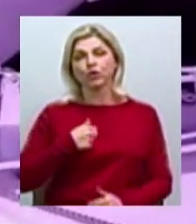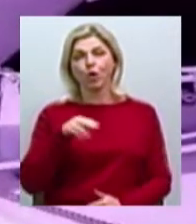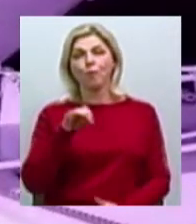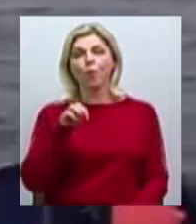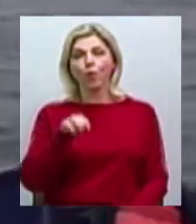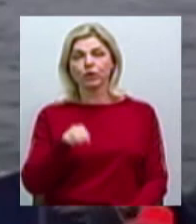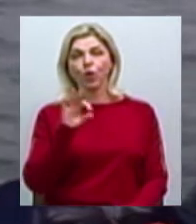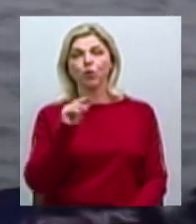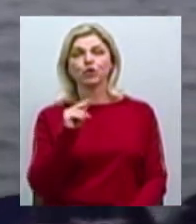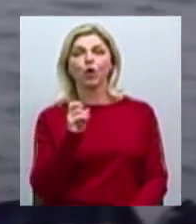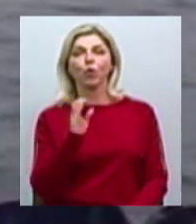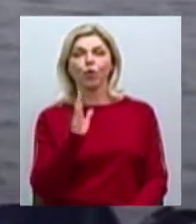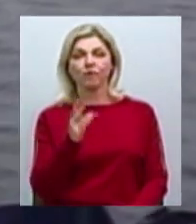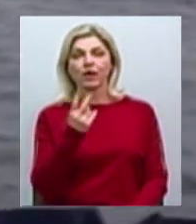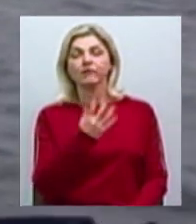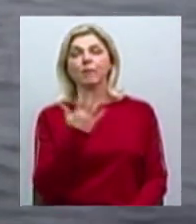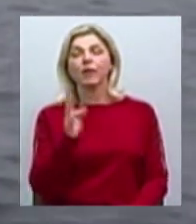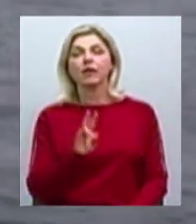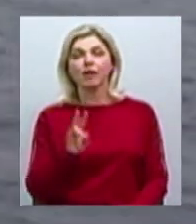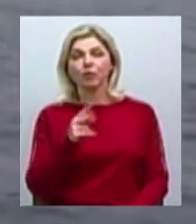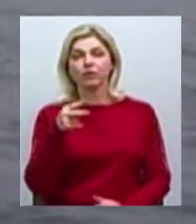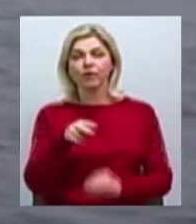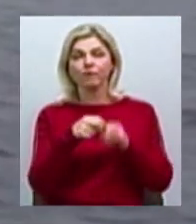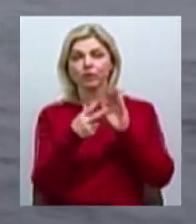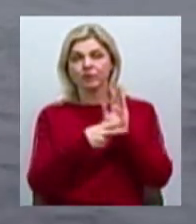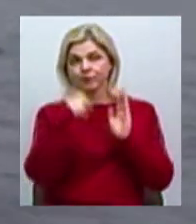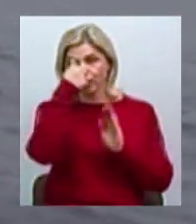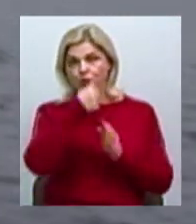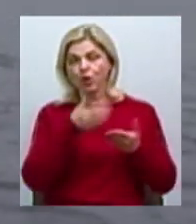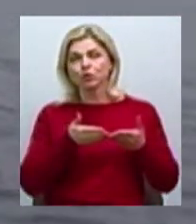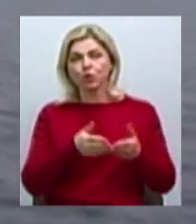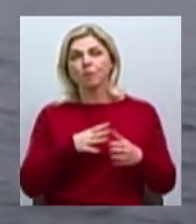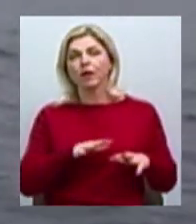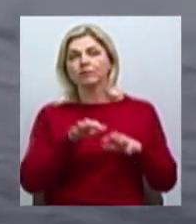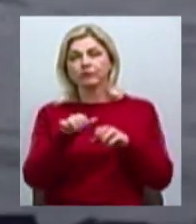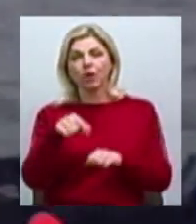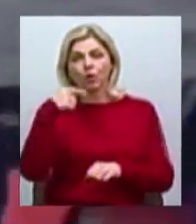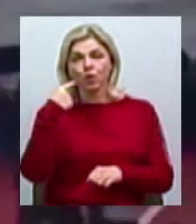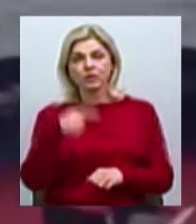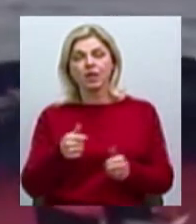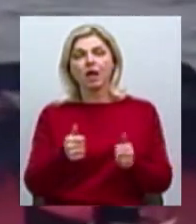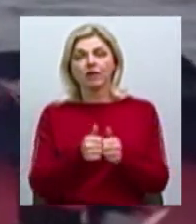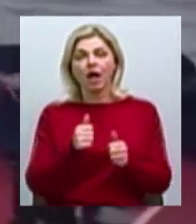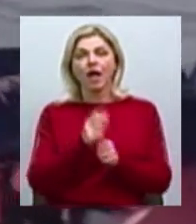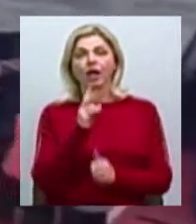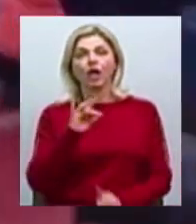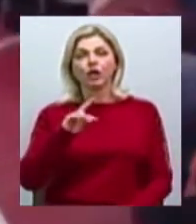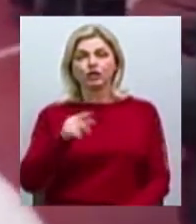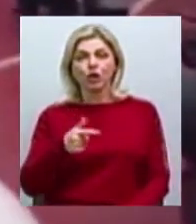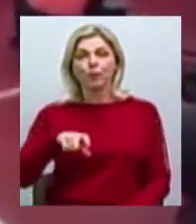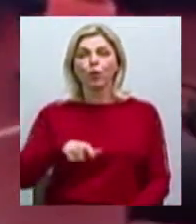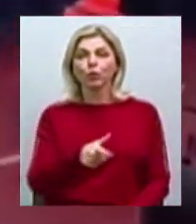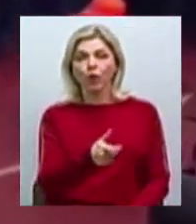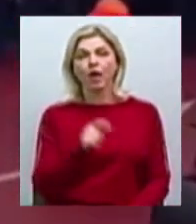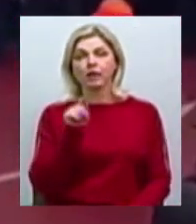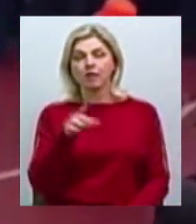Очаків. Нагадаємо, 25 листопада 2018 року судна були захоплені Росією в районі Керченської протоки. Тоді у полоні